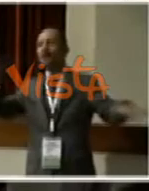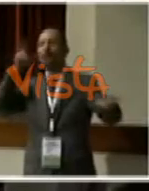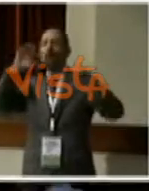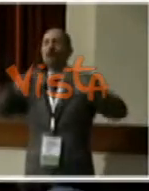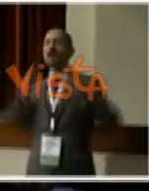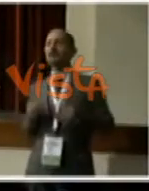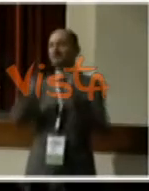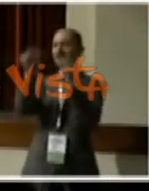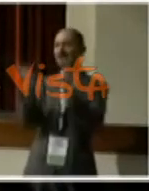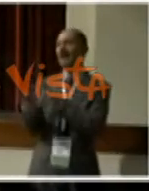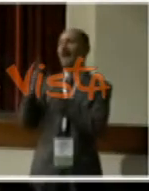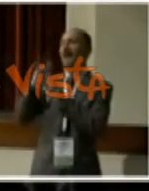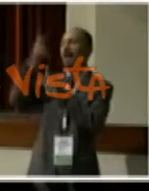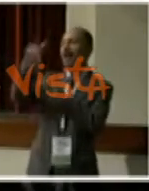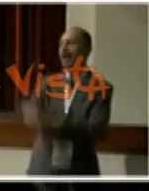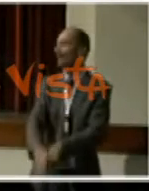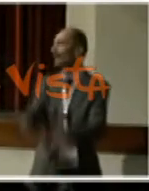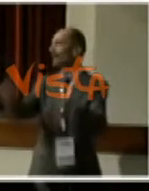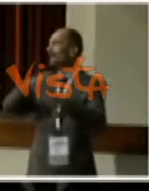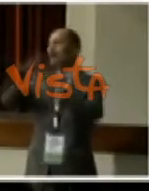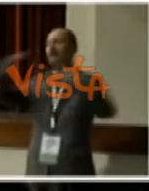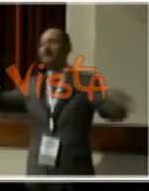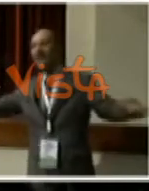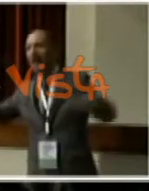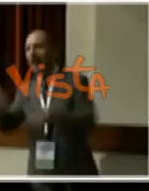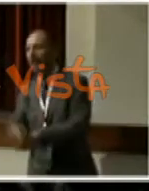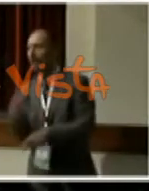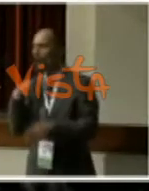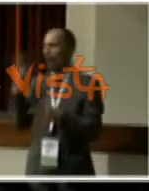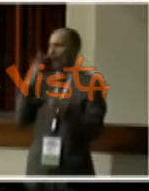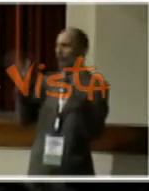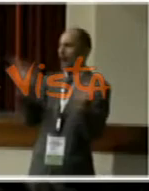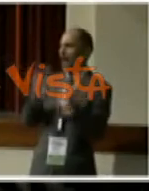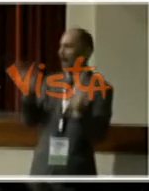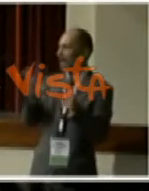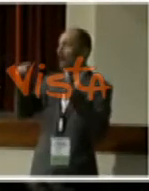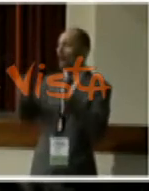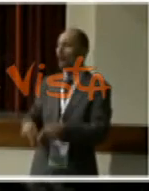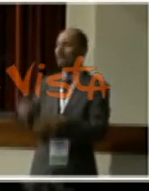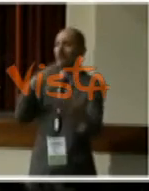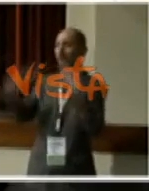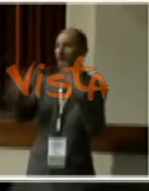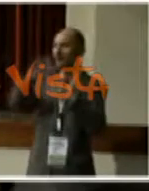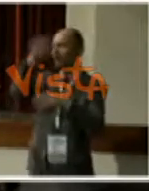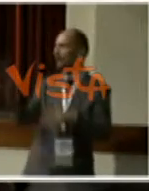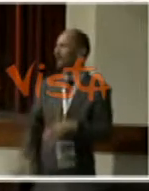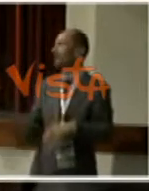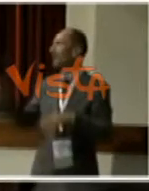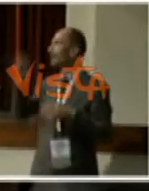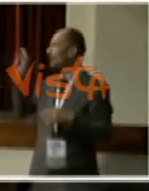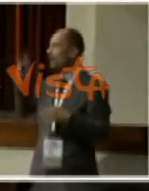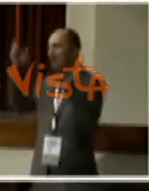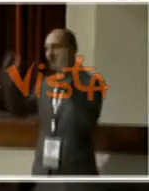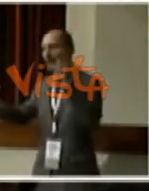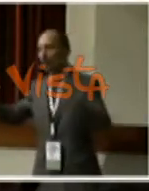che pensavo fossero barconi di immigrati. Ma guarda ragazzi, quanto questi sono in Parlamento, noi ce ne siamo ormai abituati.